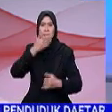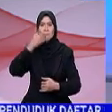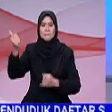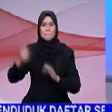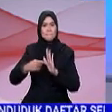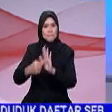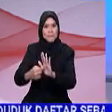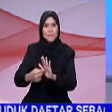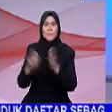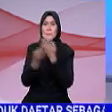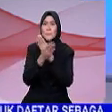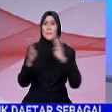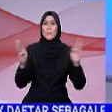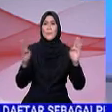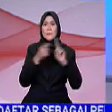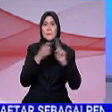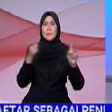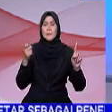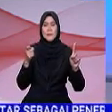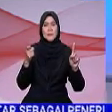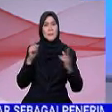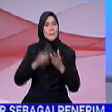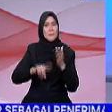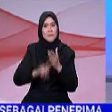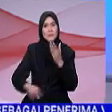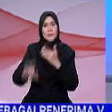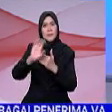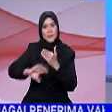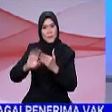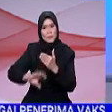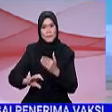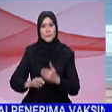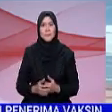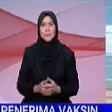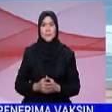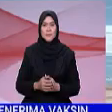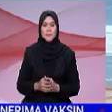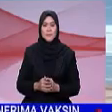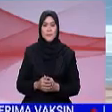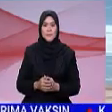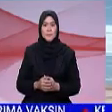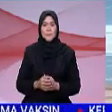terbaik selain bebas daripada sebarang kecederaan.